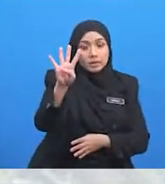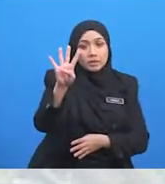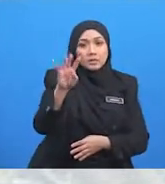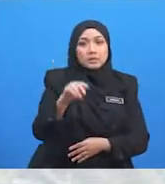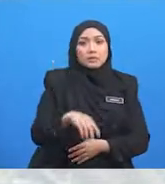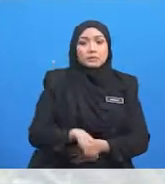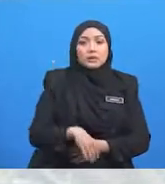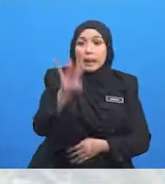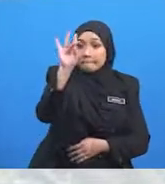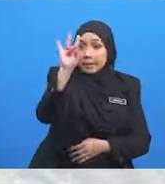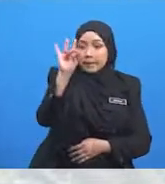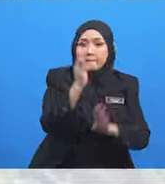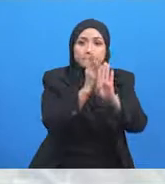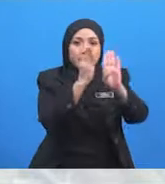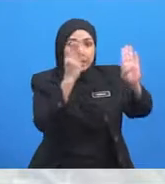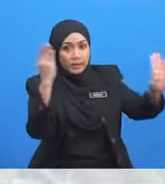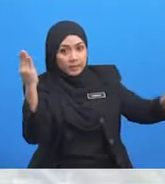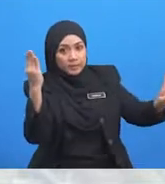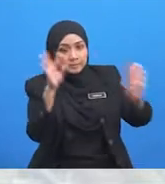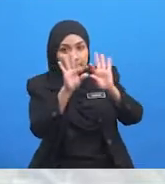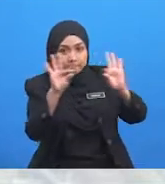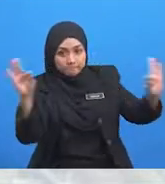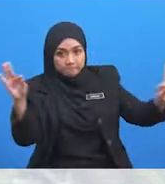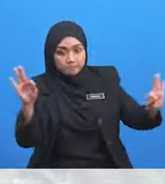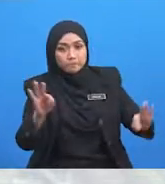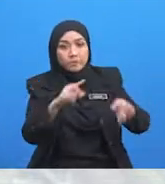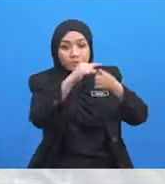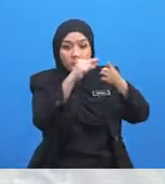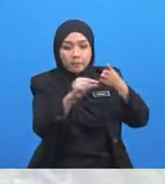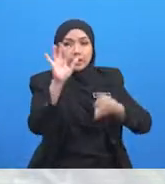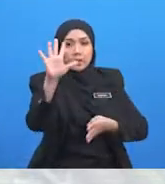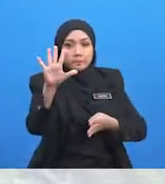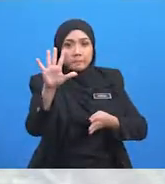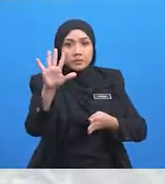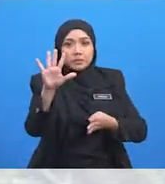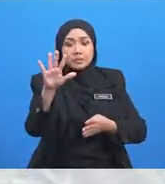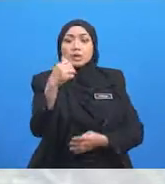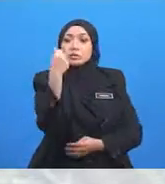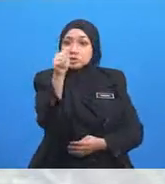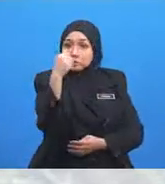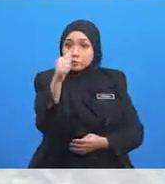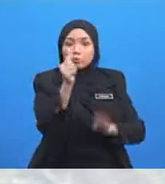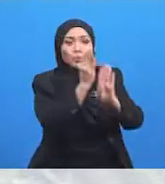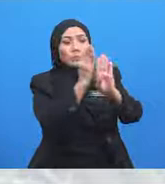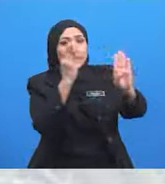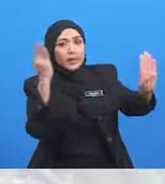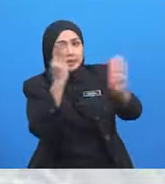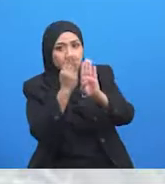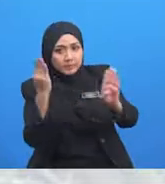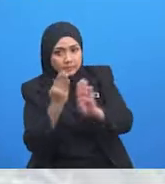mempunyai 8 baris dan rangkap kelima mempunyai 10